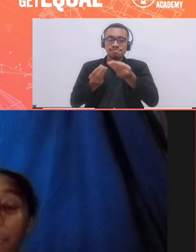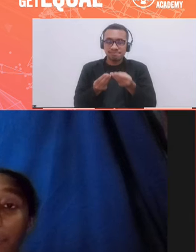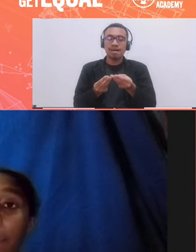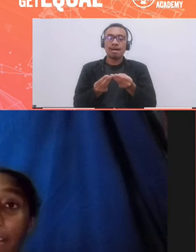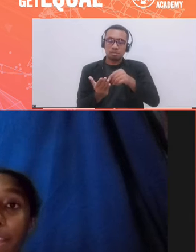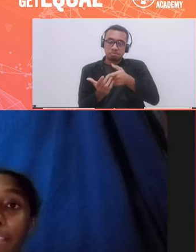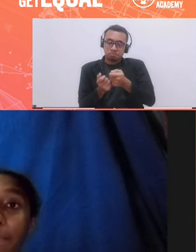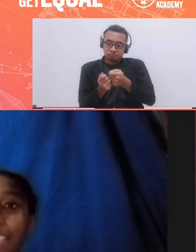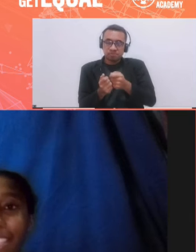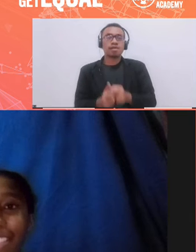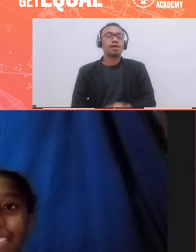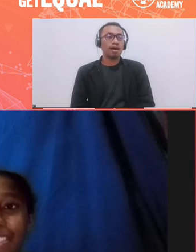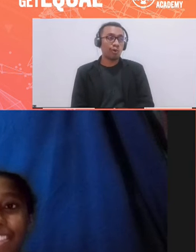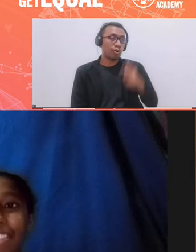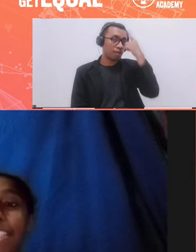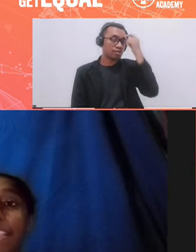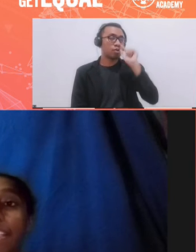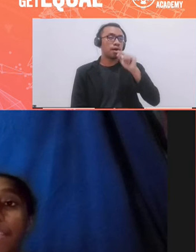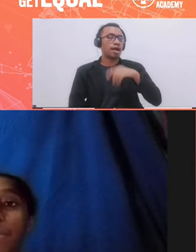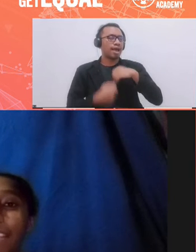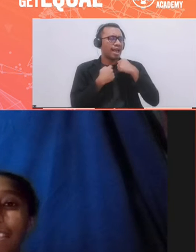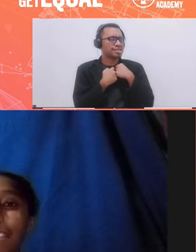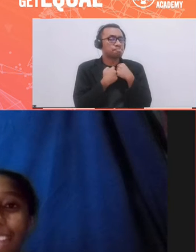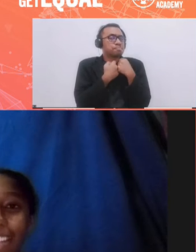Pembelajaran untuk berani berekspresi di dunia digital.